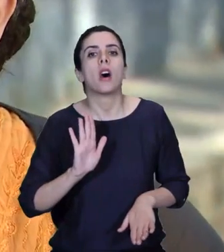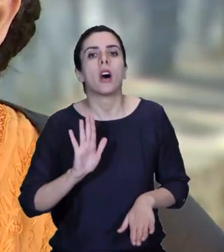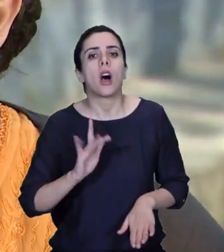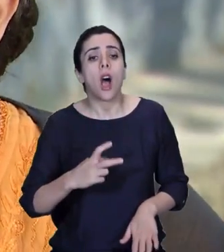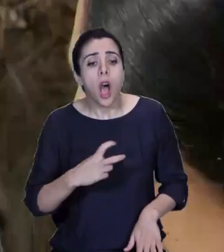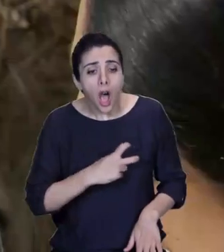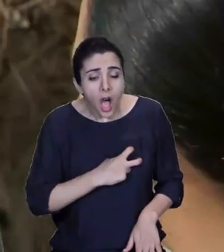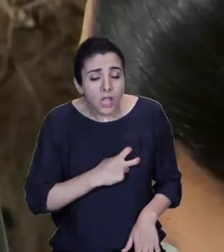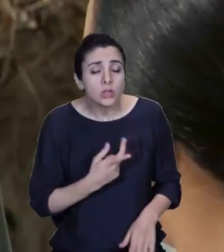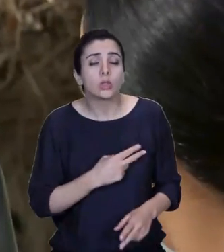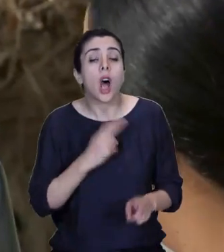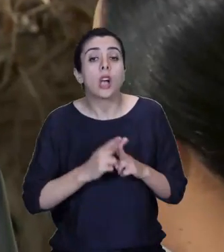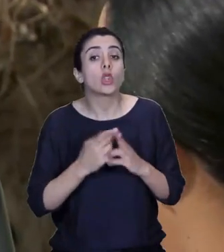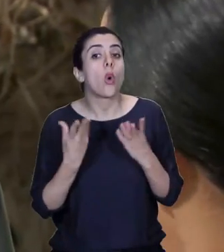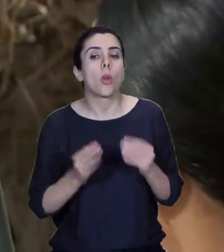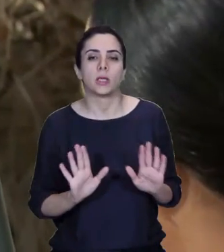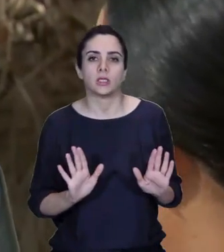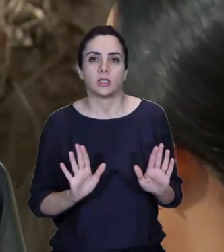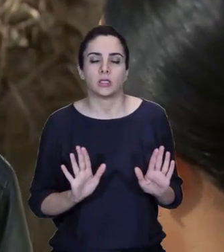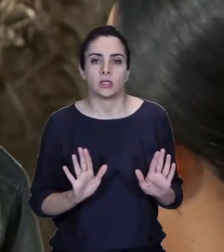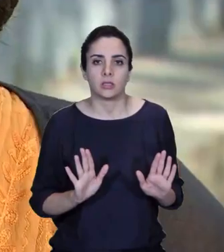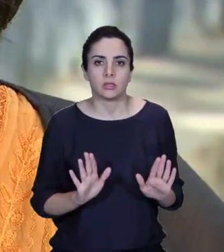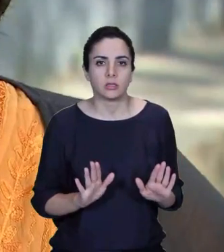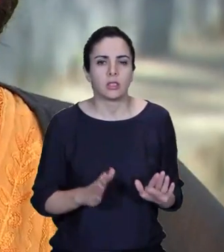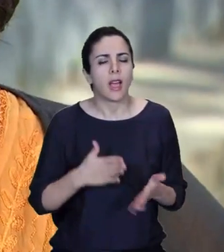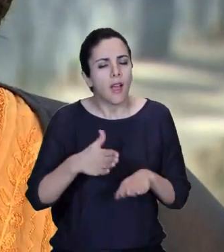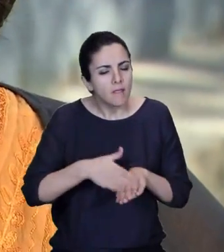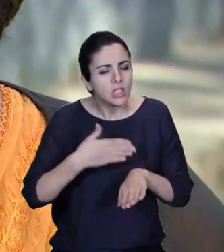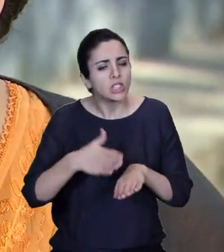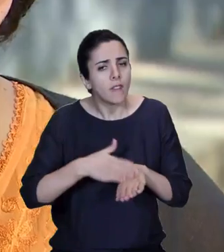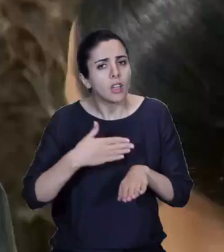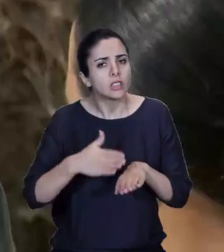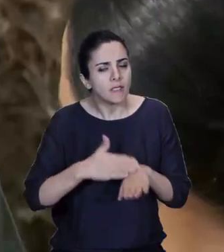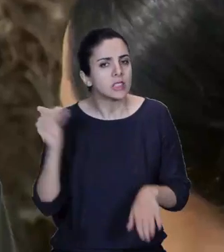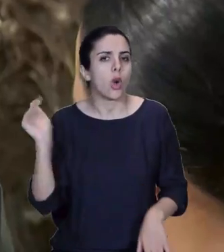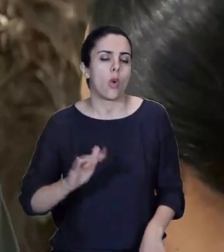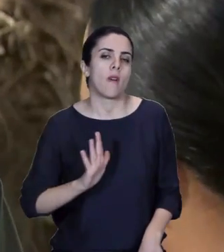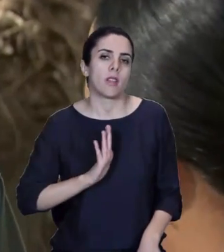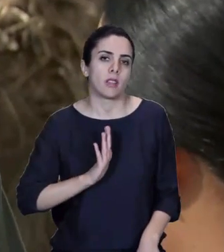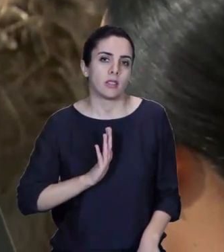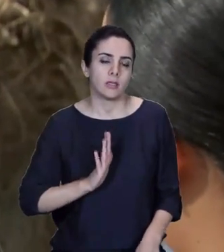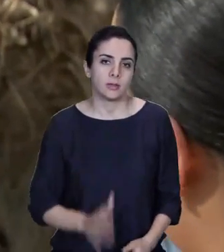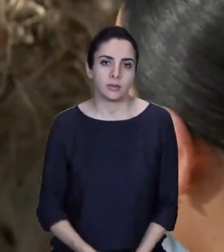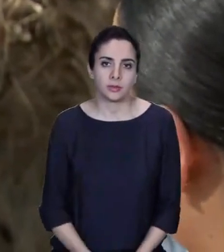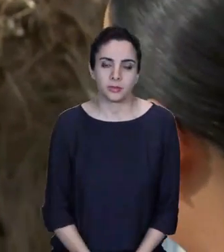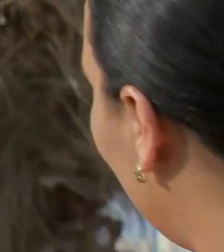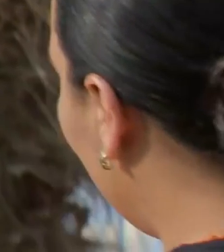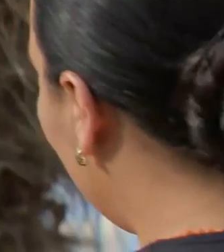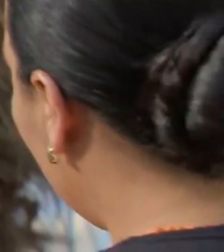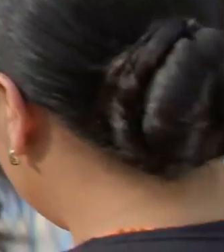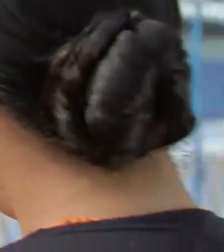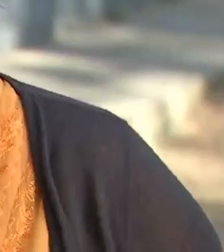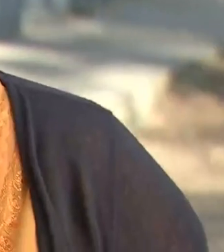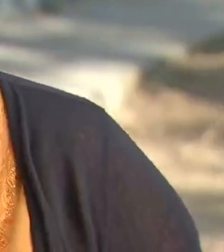Gönül işi bu. Aceleye gelmez. İnce ince gelecek o da sana. Yener'in koluna dokundu